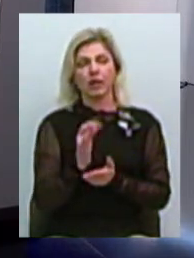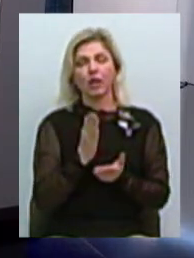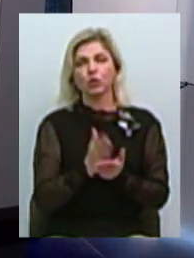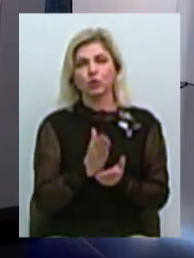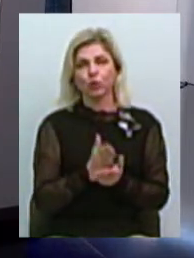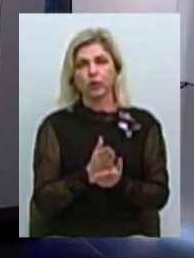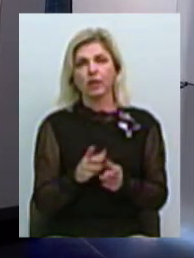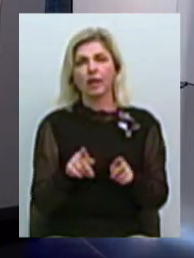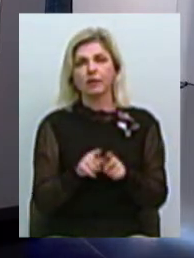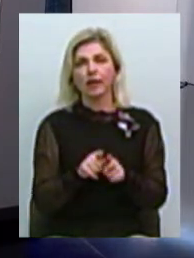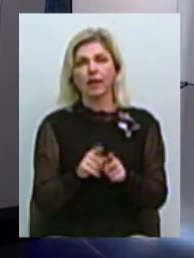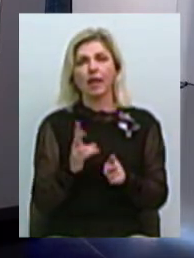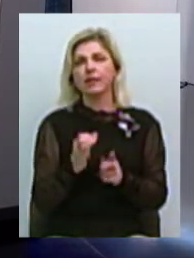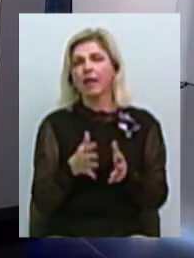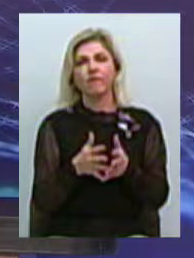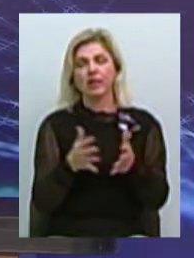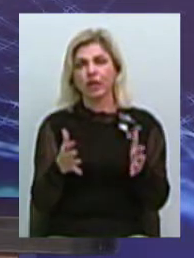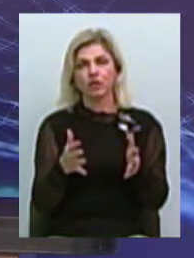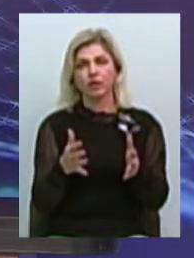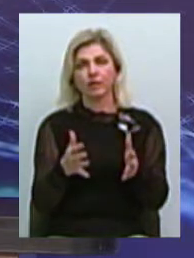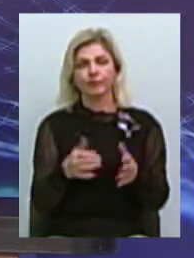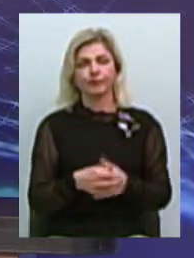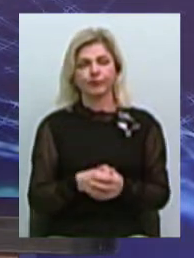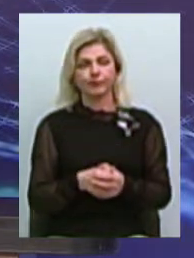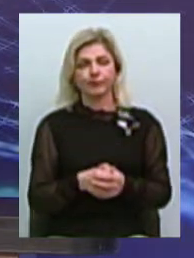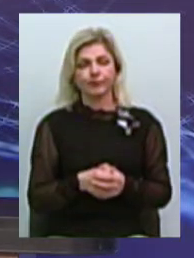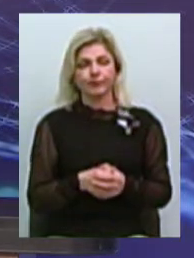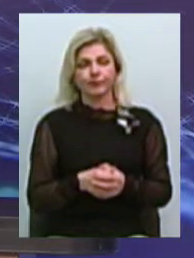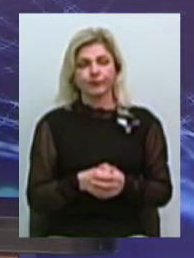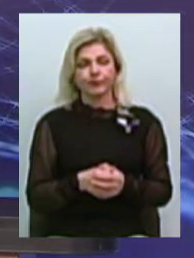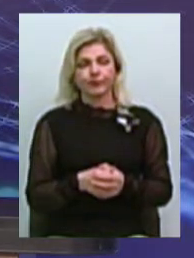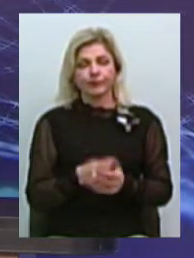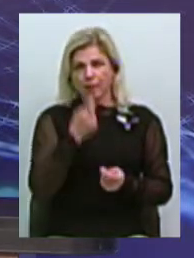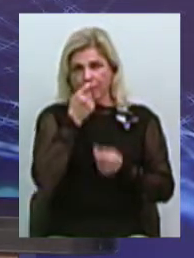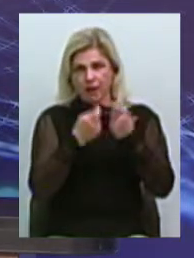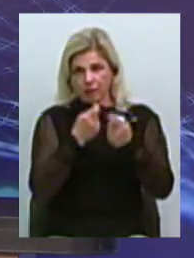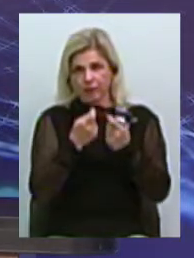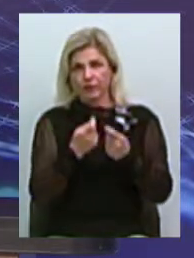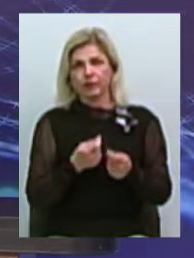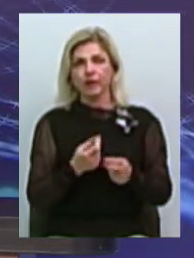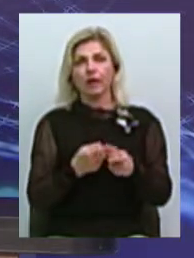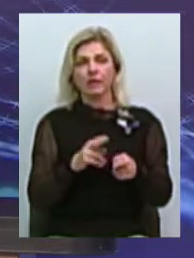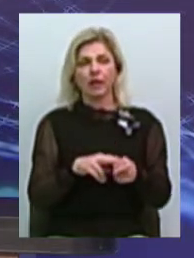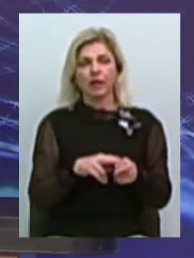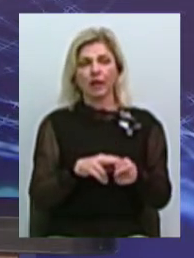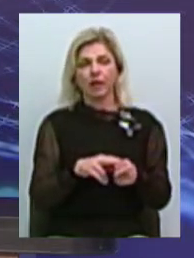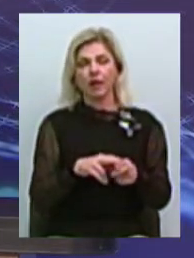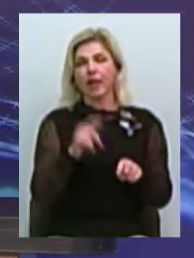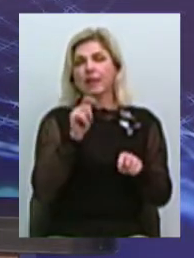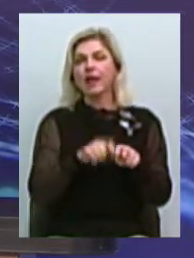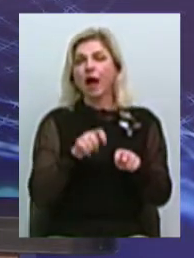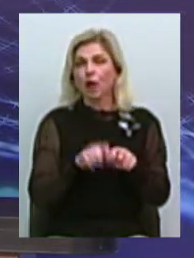існують такі невеличкі моменти, які ми називаємо, напевно, методами, це індикатори.